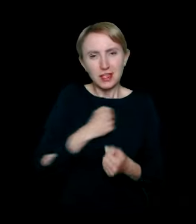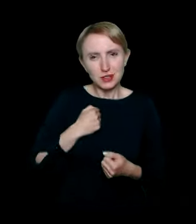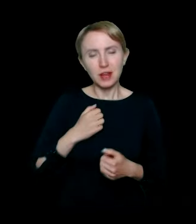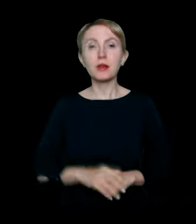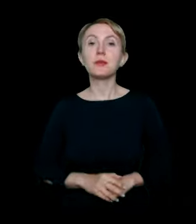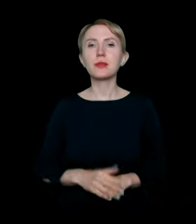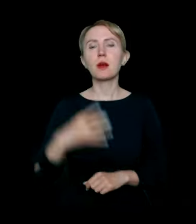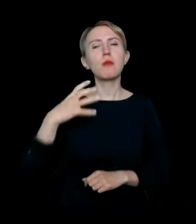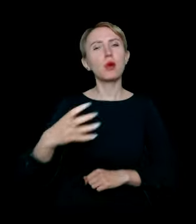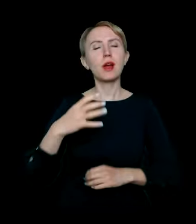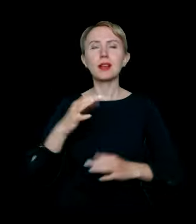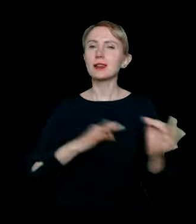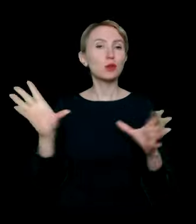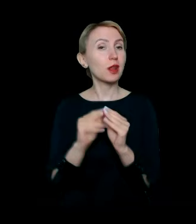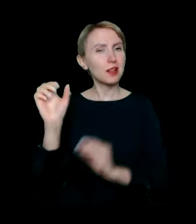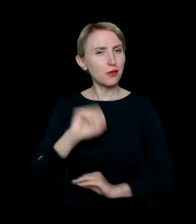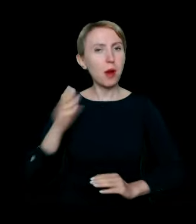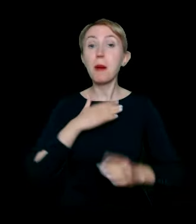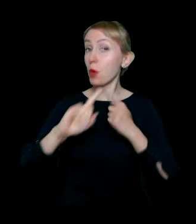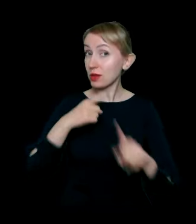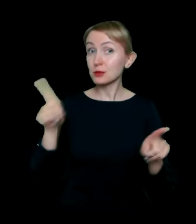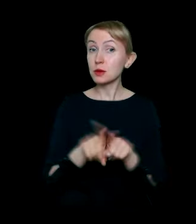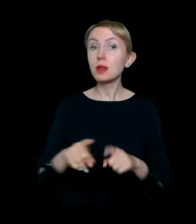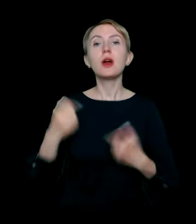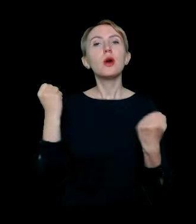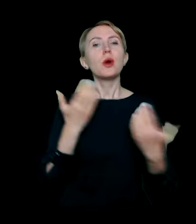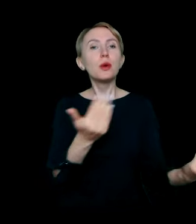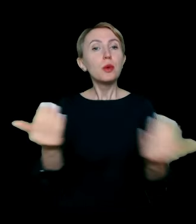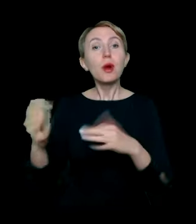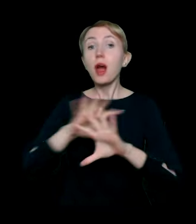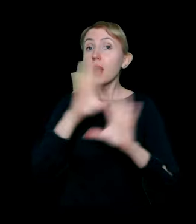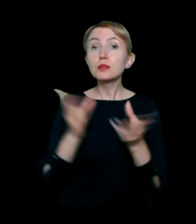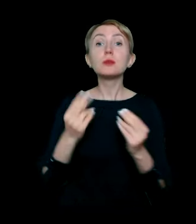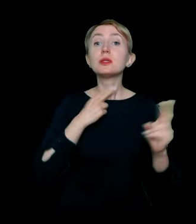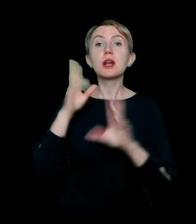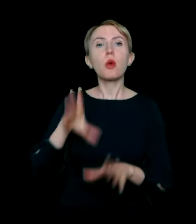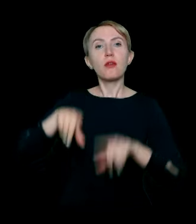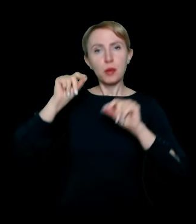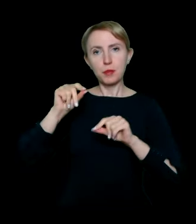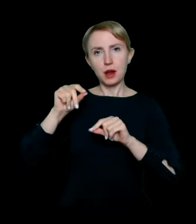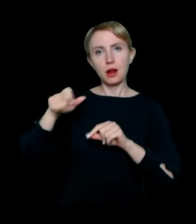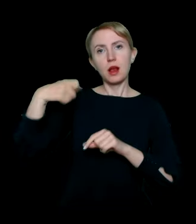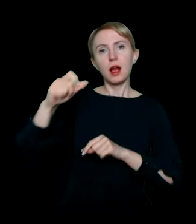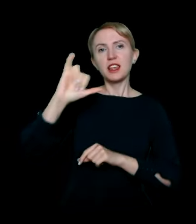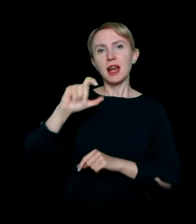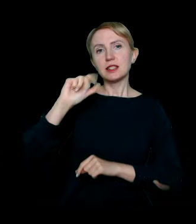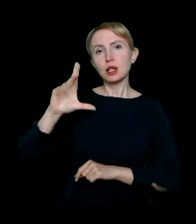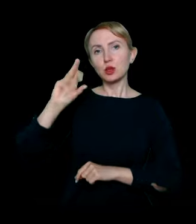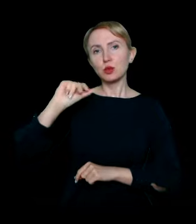bogatą historię z Wrocławiem, też tą polityczną. Gorąco namawiam wszystkich, żeby zagłosować na prezydenta Jacka Sutryka, który ma